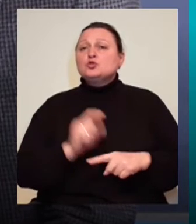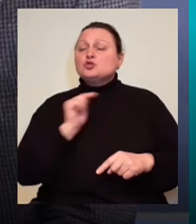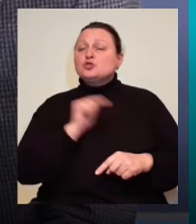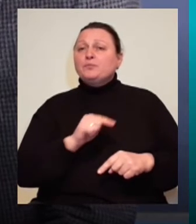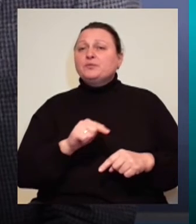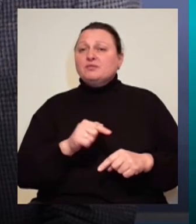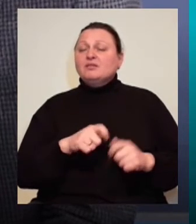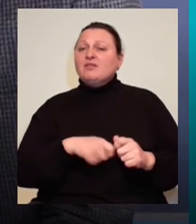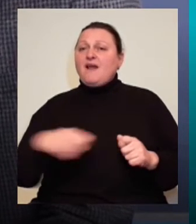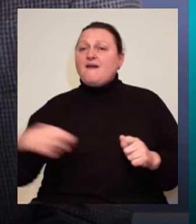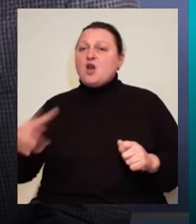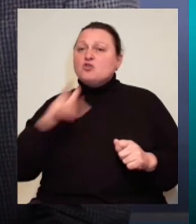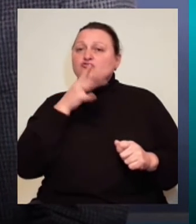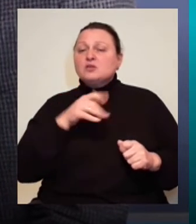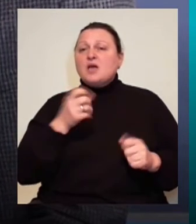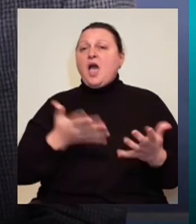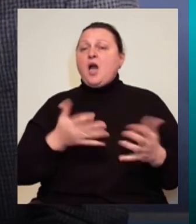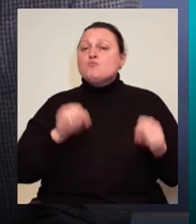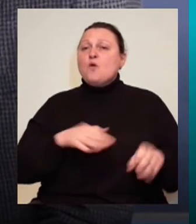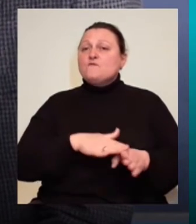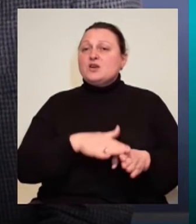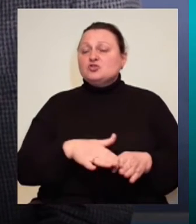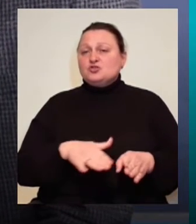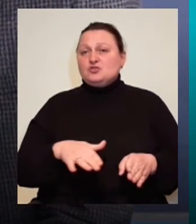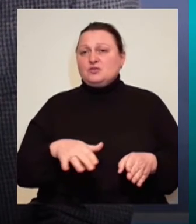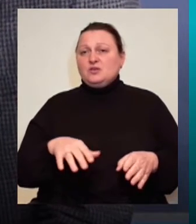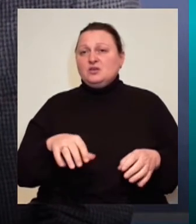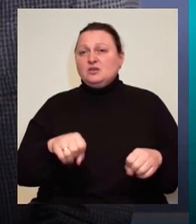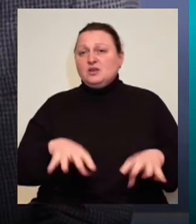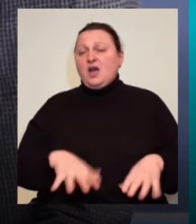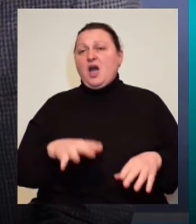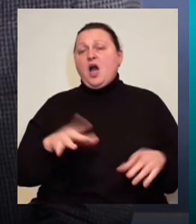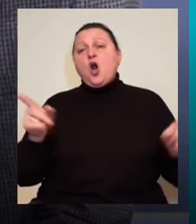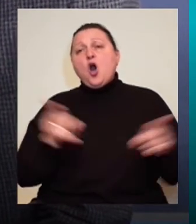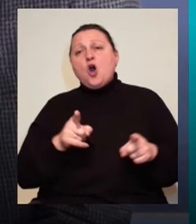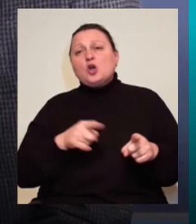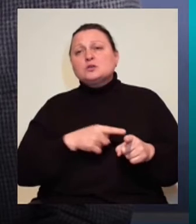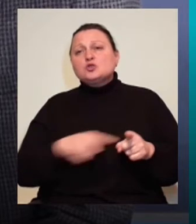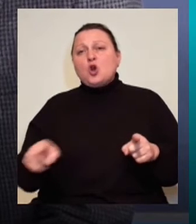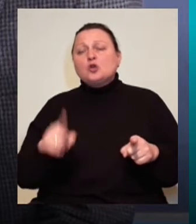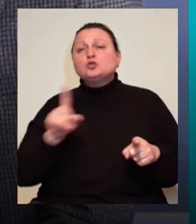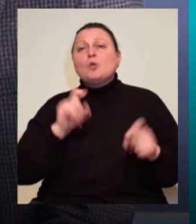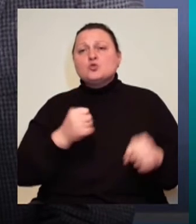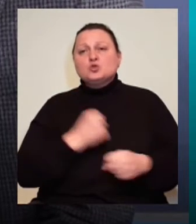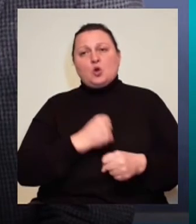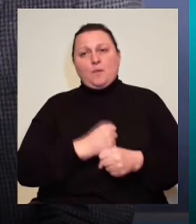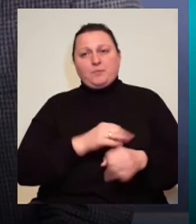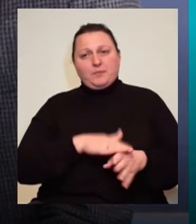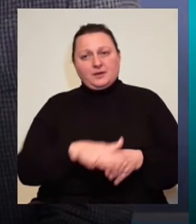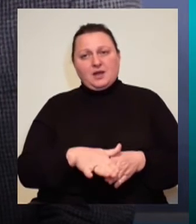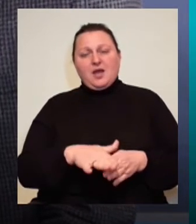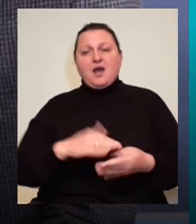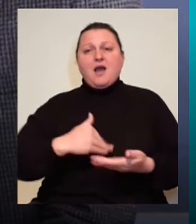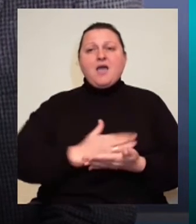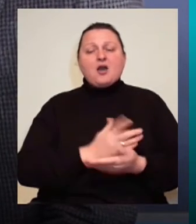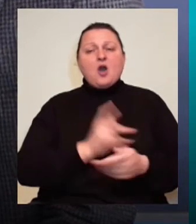тривале за часом, яке можна вирішити чинник. А ось в короткостроковій перспективі що можна зробити? Можливо, якийсь якісніший